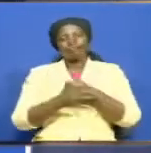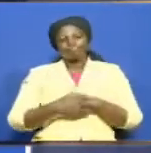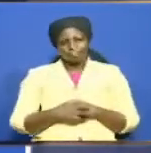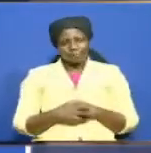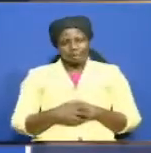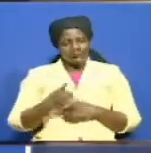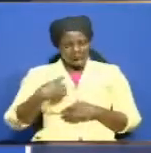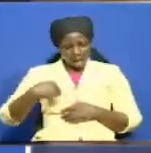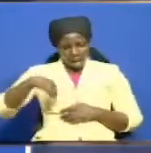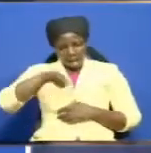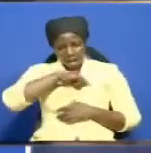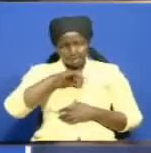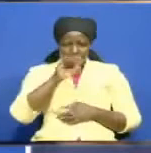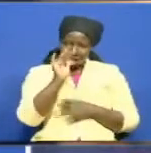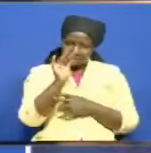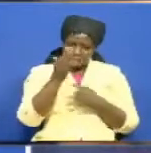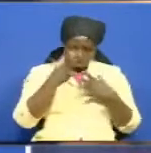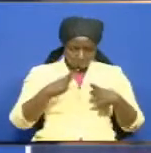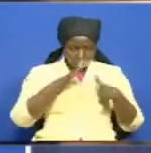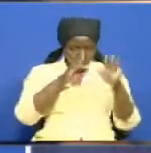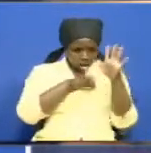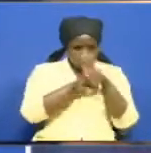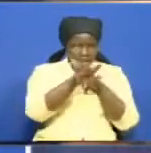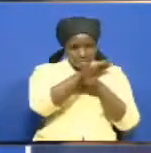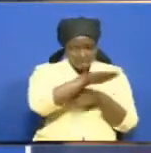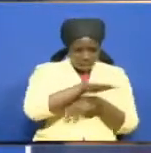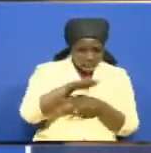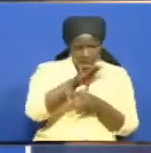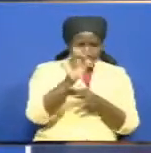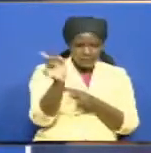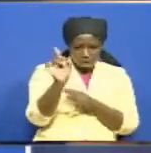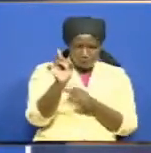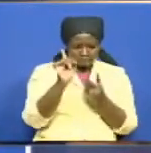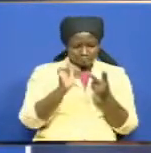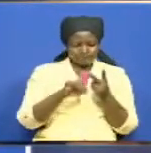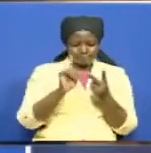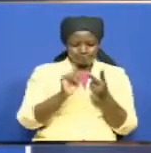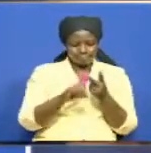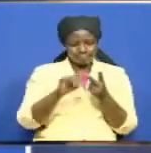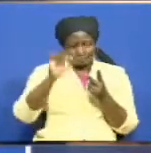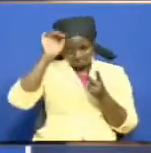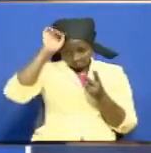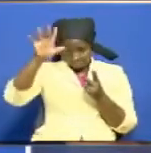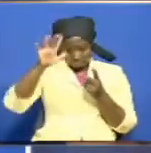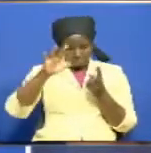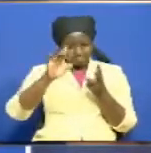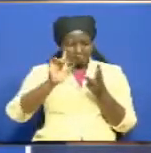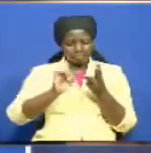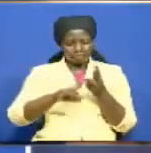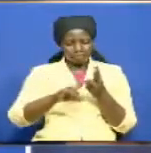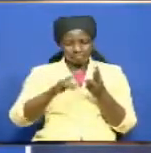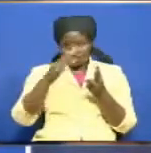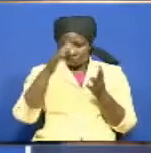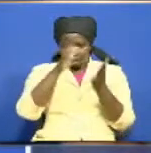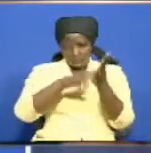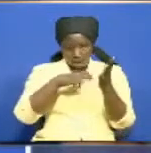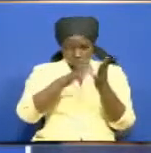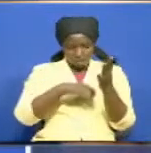We urge those within the zone area of Nairobi, Kiambu,